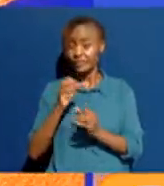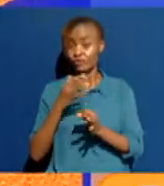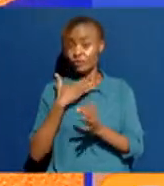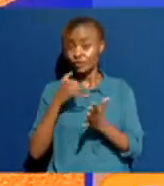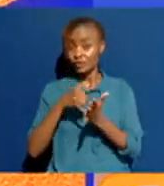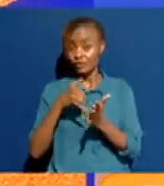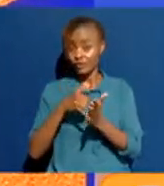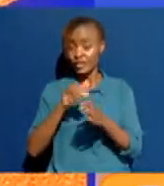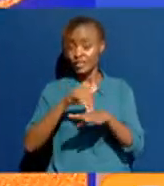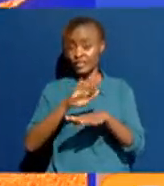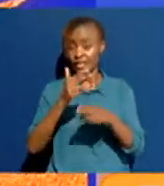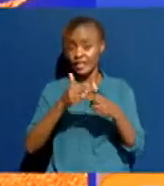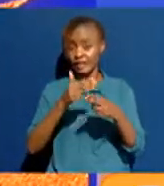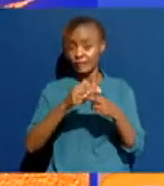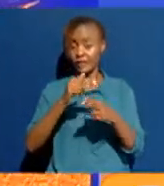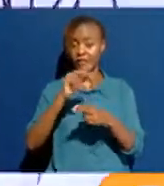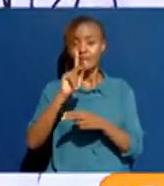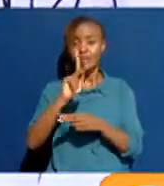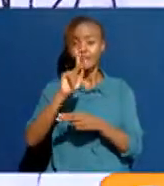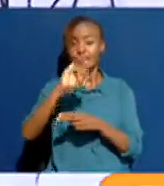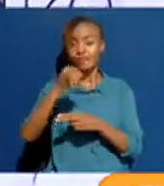KJP kwa nambari